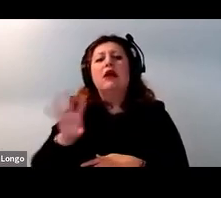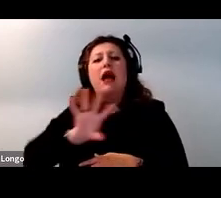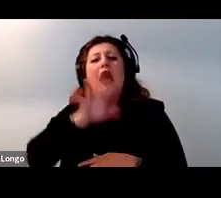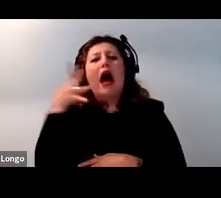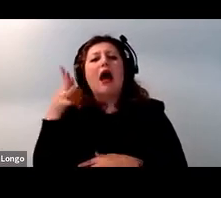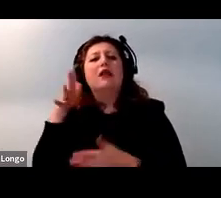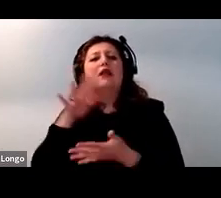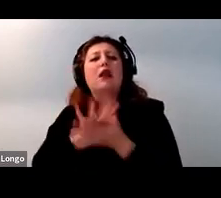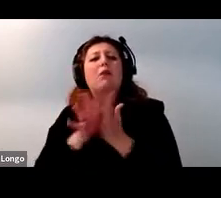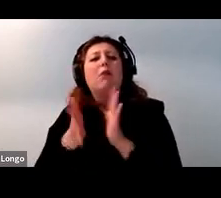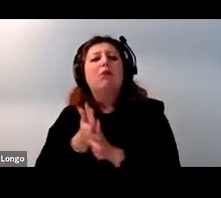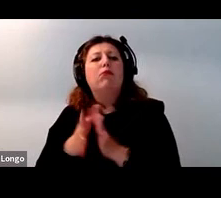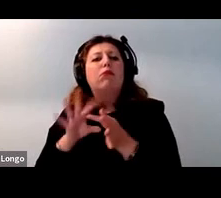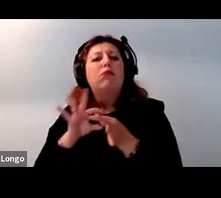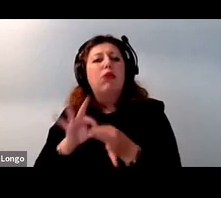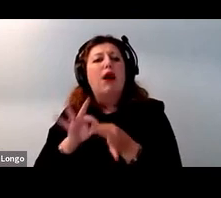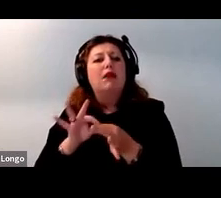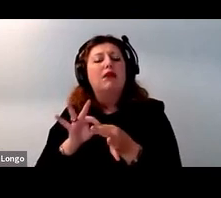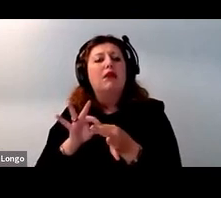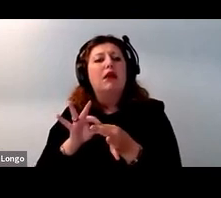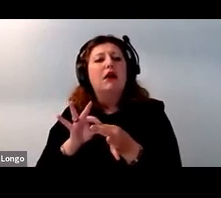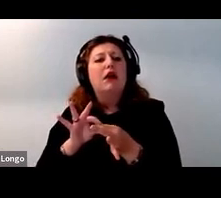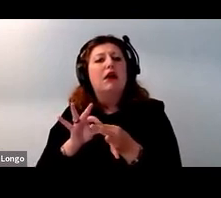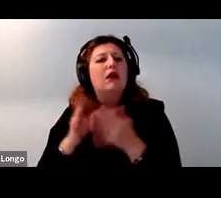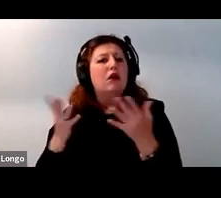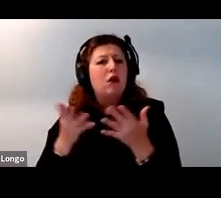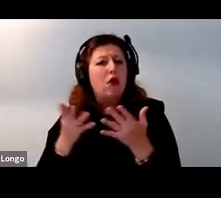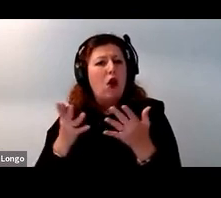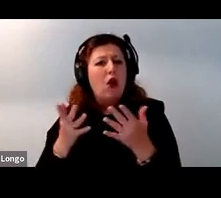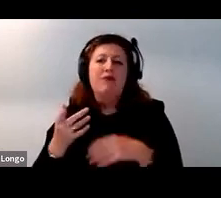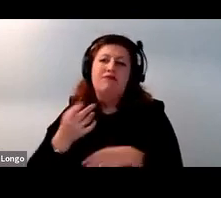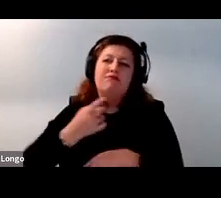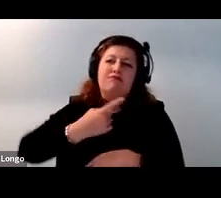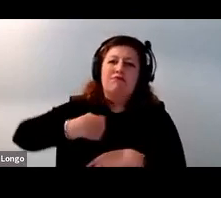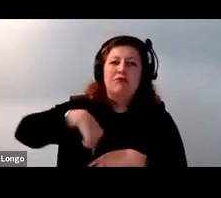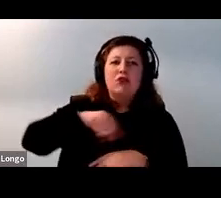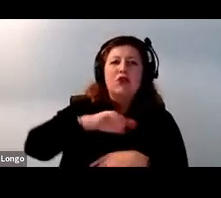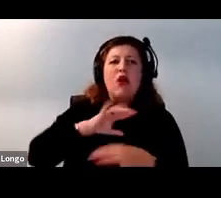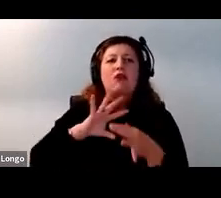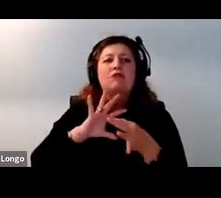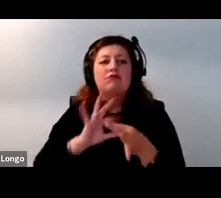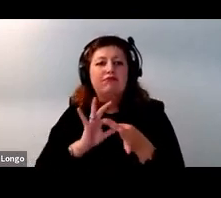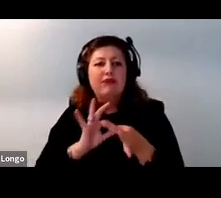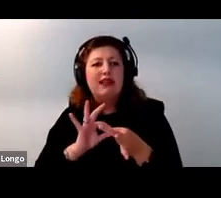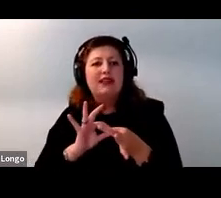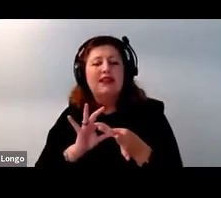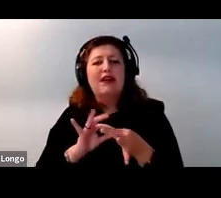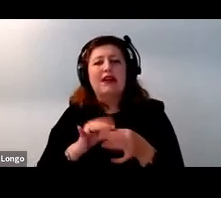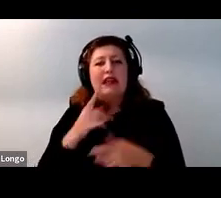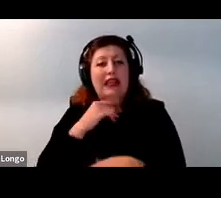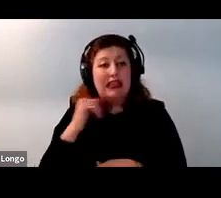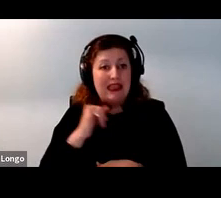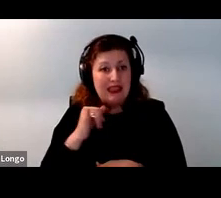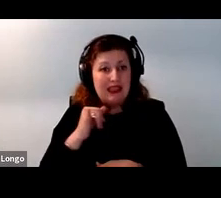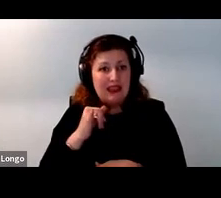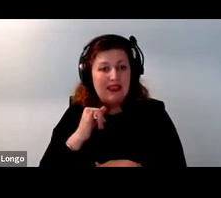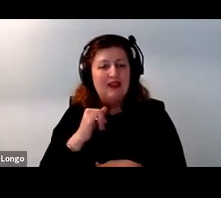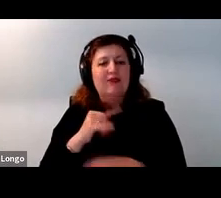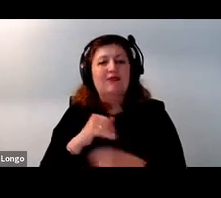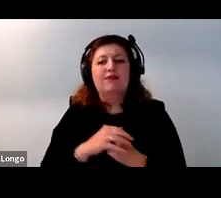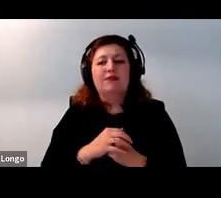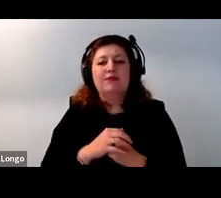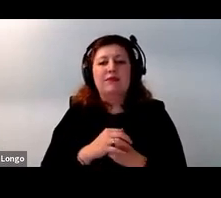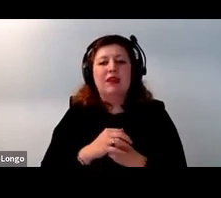interfacciare. Cioè, possiamo dire che ci siamo interfacciati con i partner che sono stati citati,